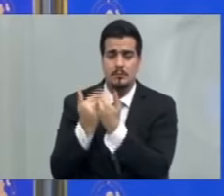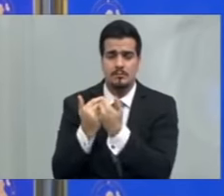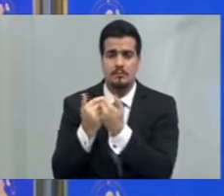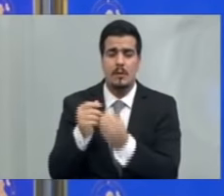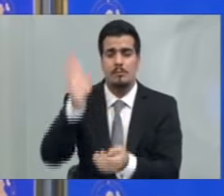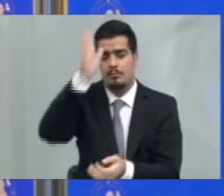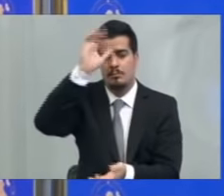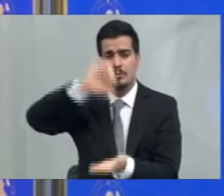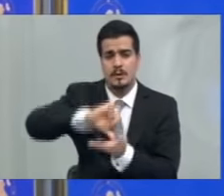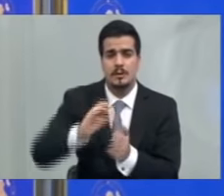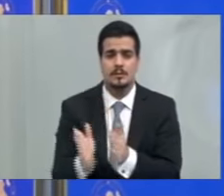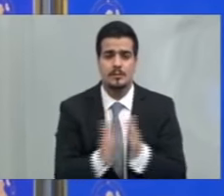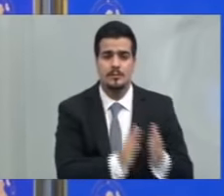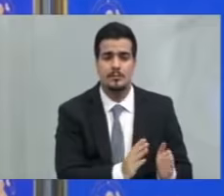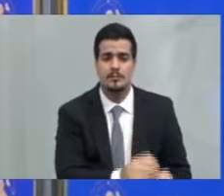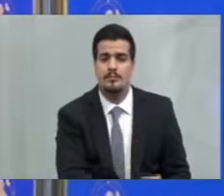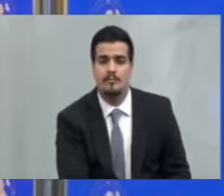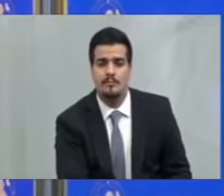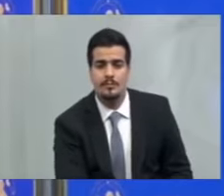بغداد.